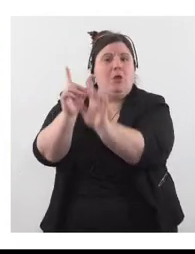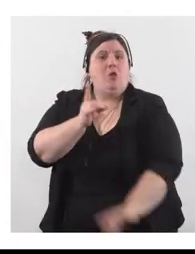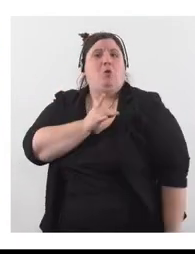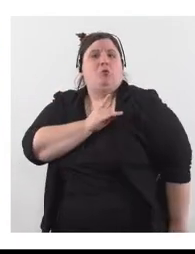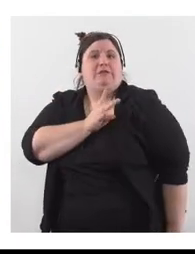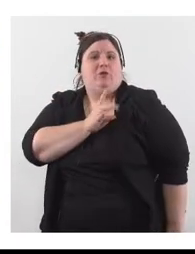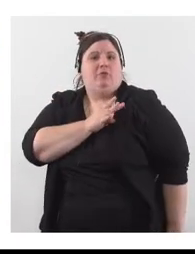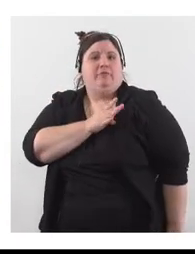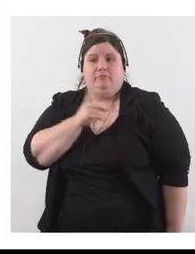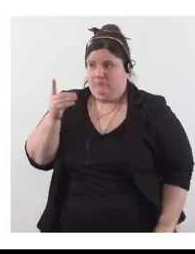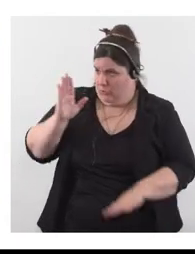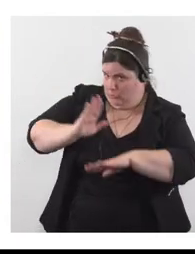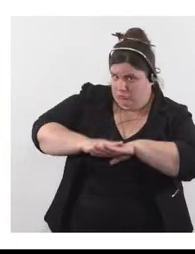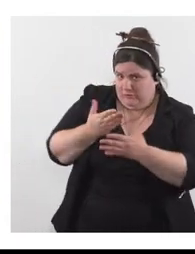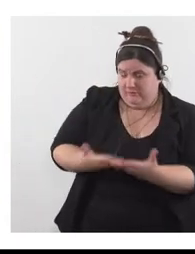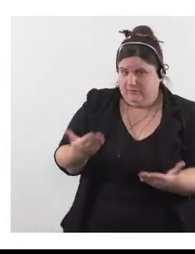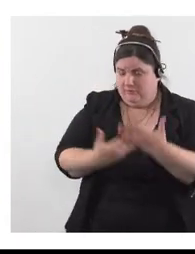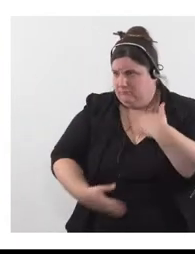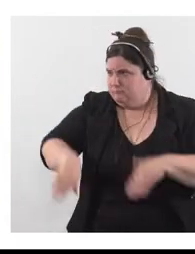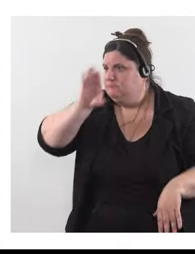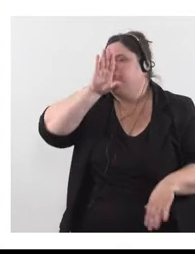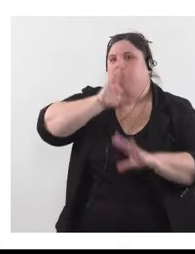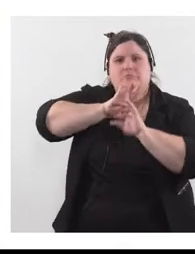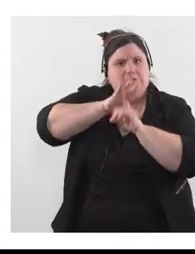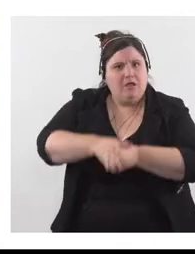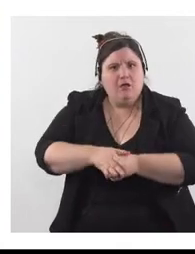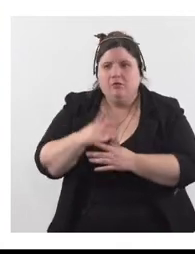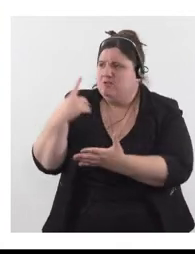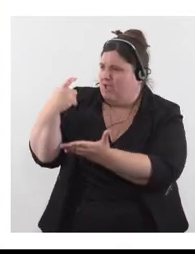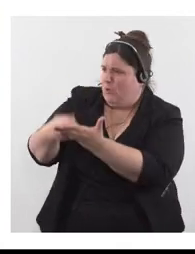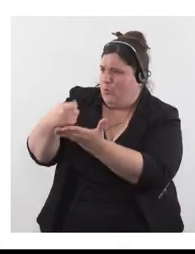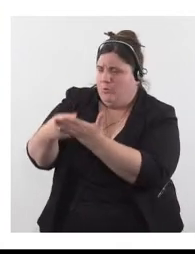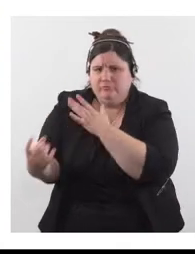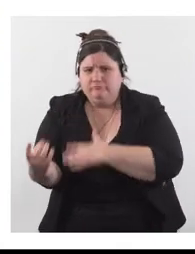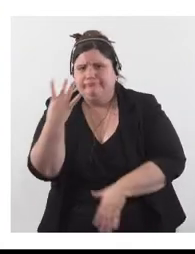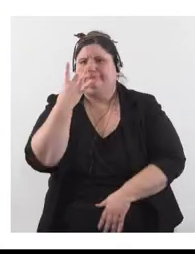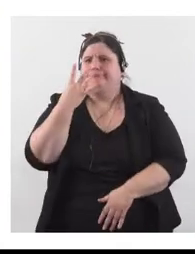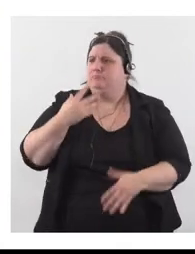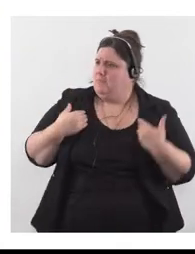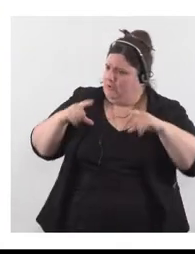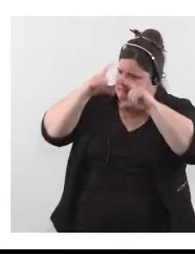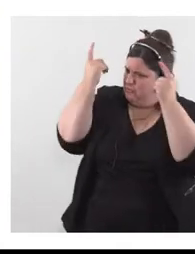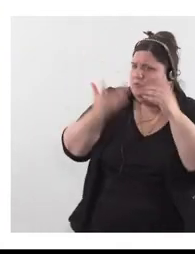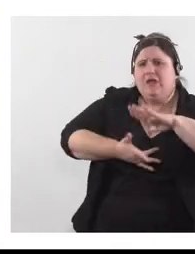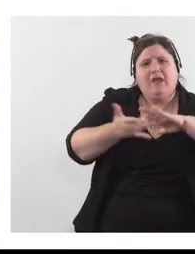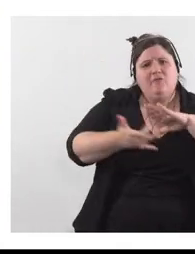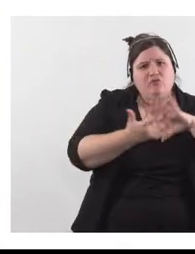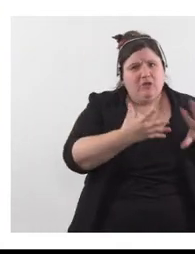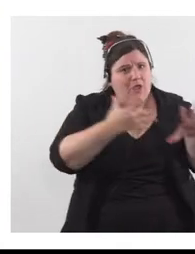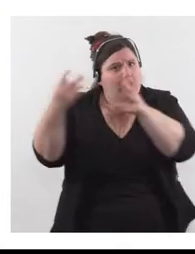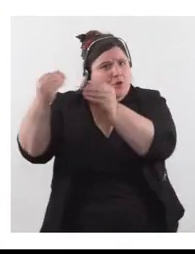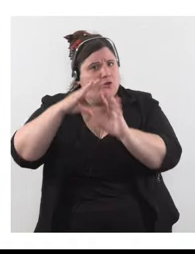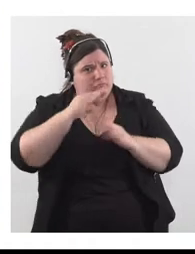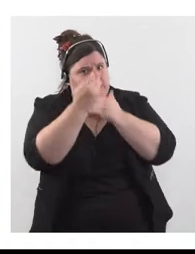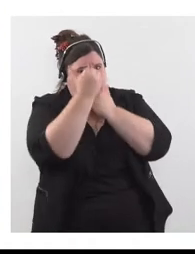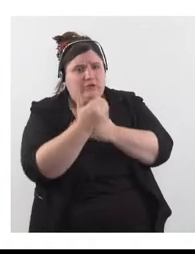n'avez pas pu ouvrir de compte en banque, dans une banque, malgré votre statut de réfugié. Vous avez vraiment